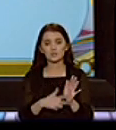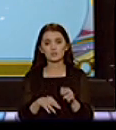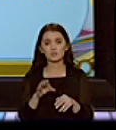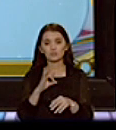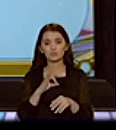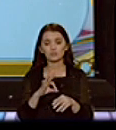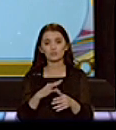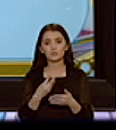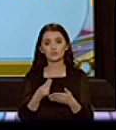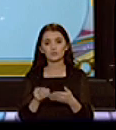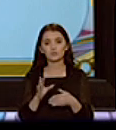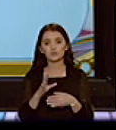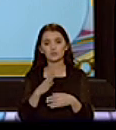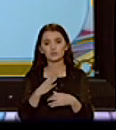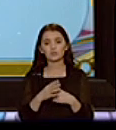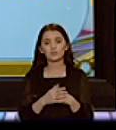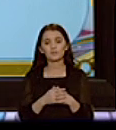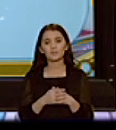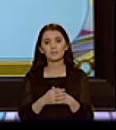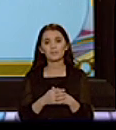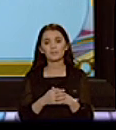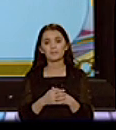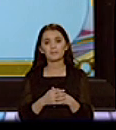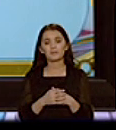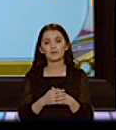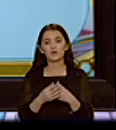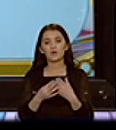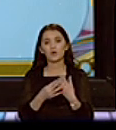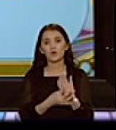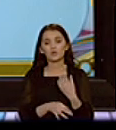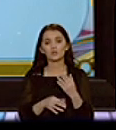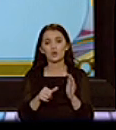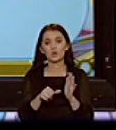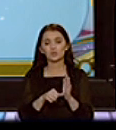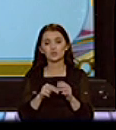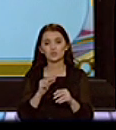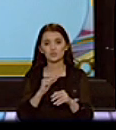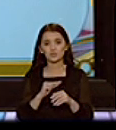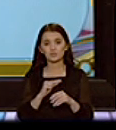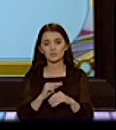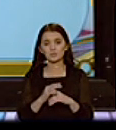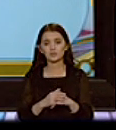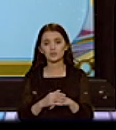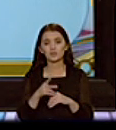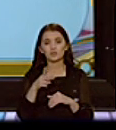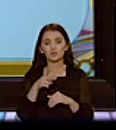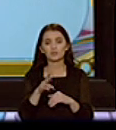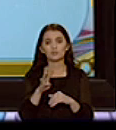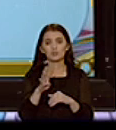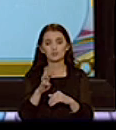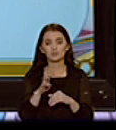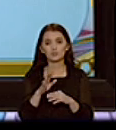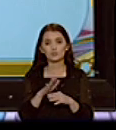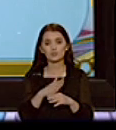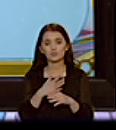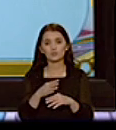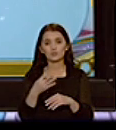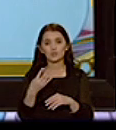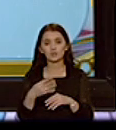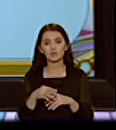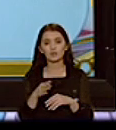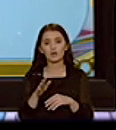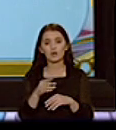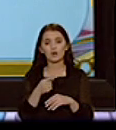tugma xarid qilingan. Ana endi oxirgi 6-chi ishimizda 2400 bo'lu